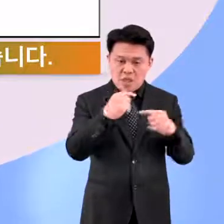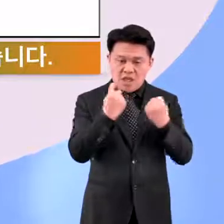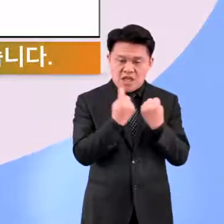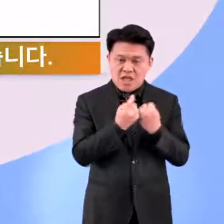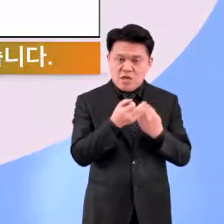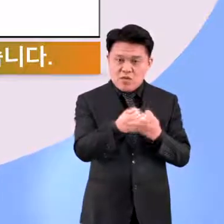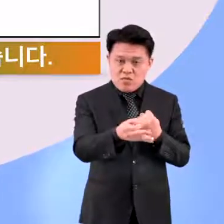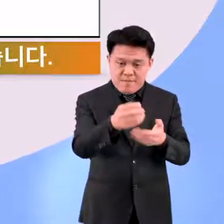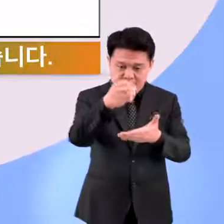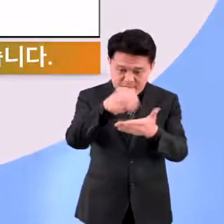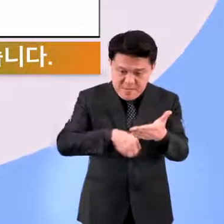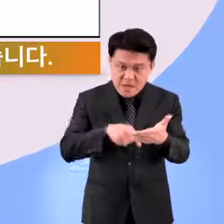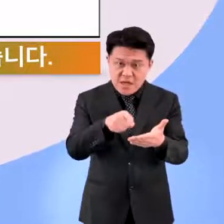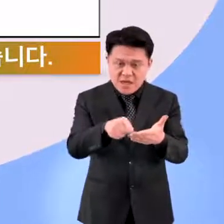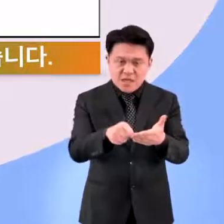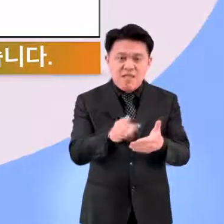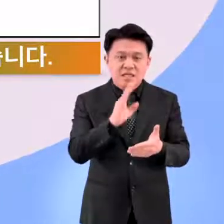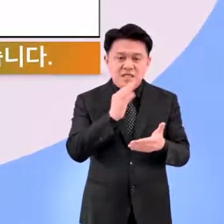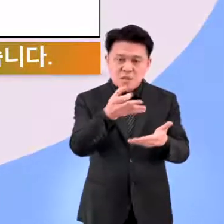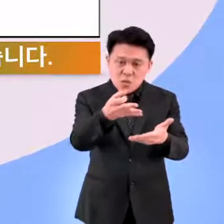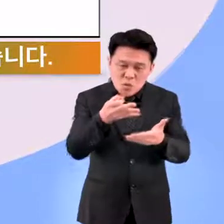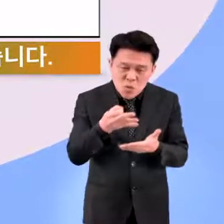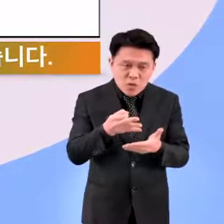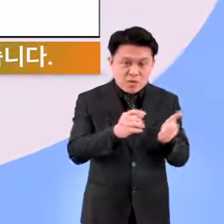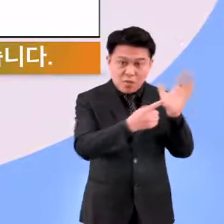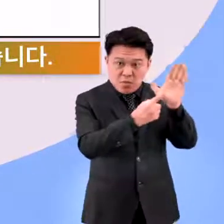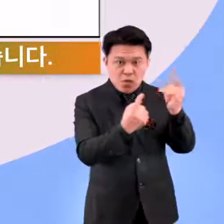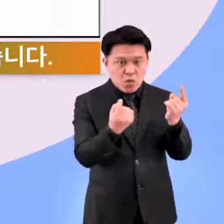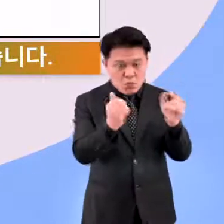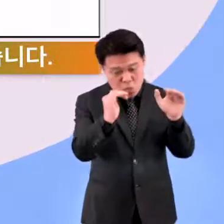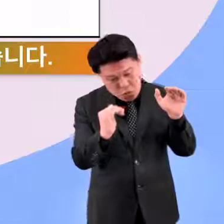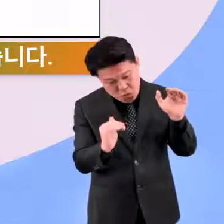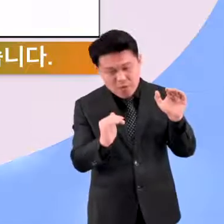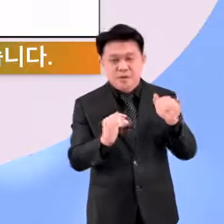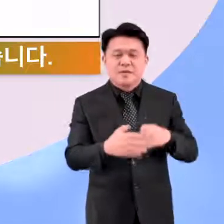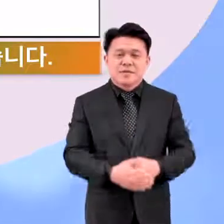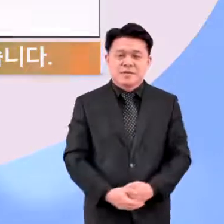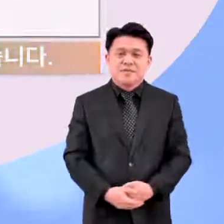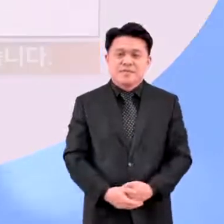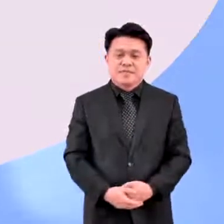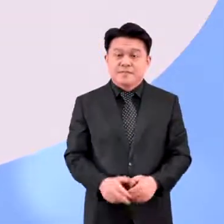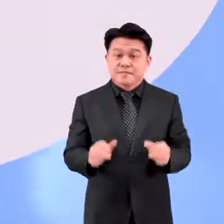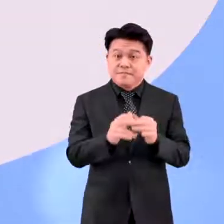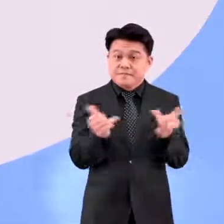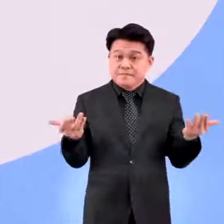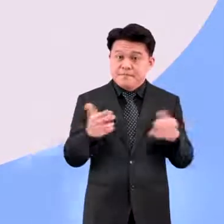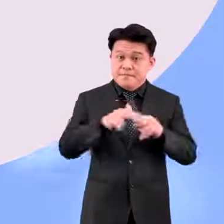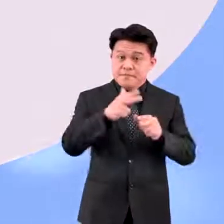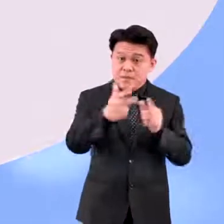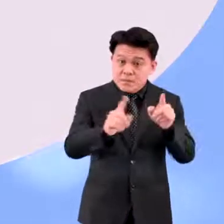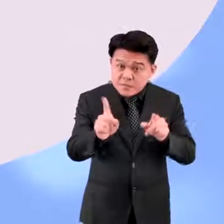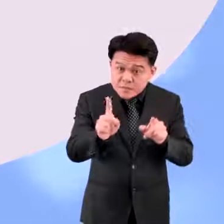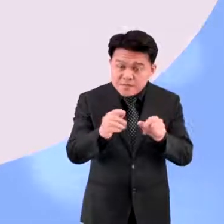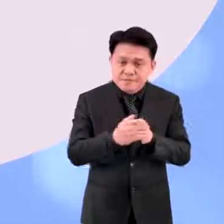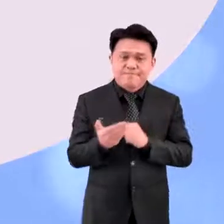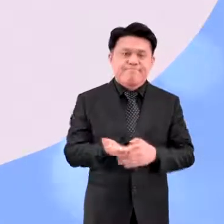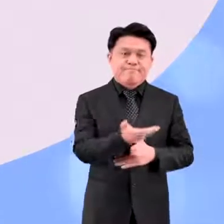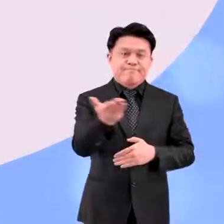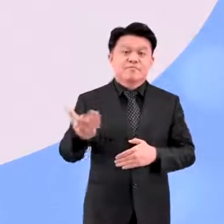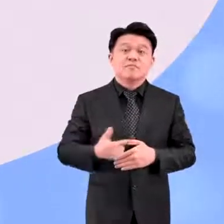보험 본인 부담금이 제외되어 실제 받는 금액과 다를 수 있습니다. 장애인 일자리